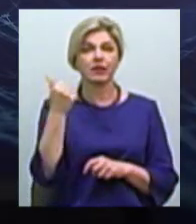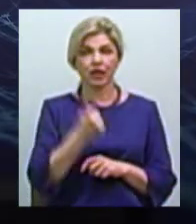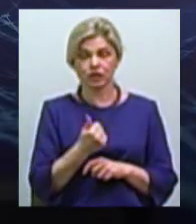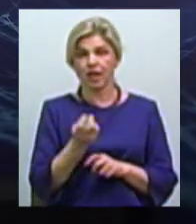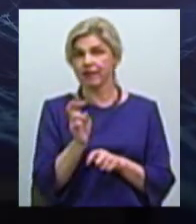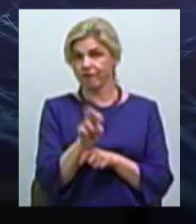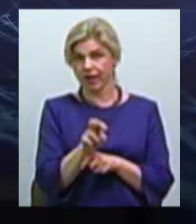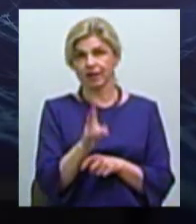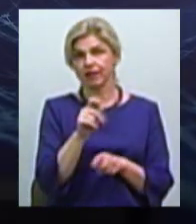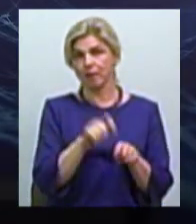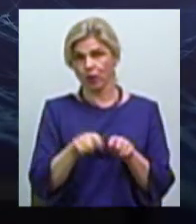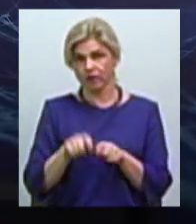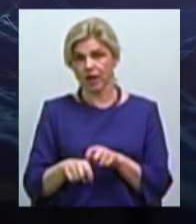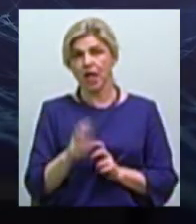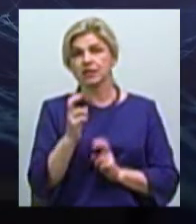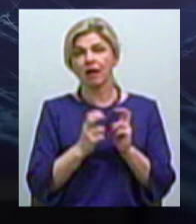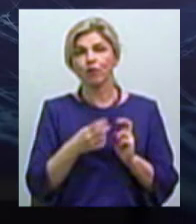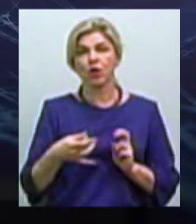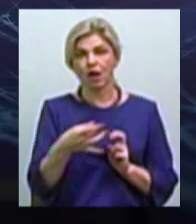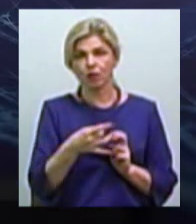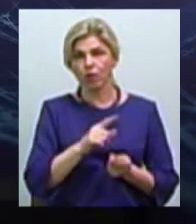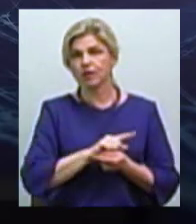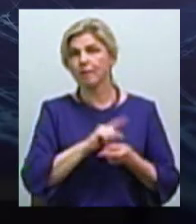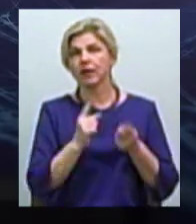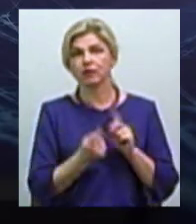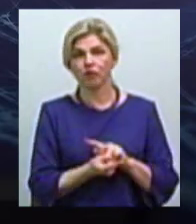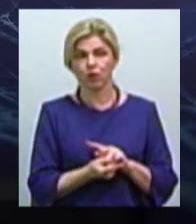роботу, Заводський район перетвориться